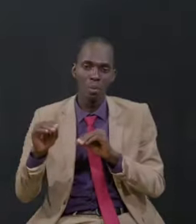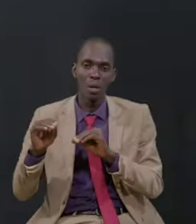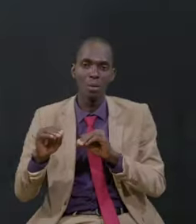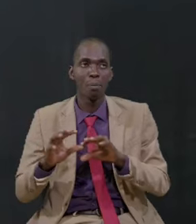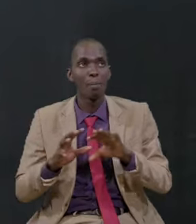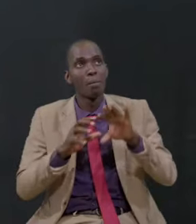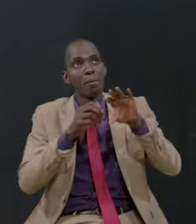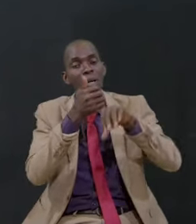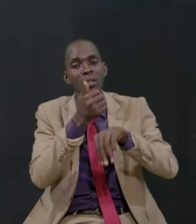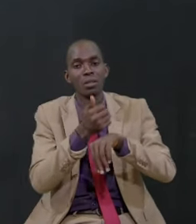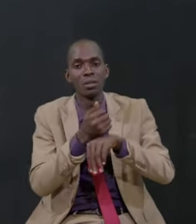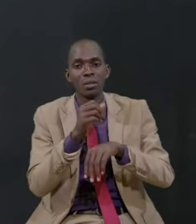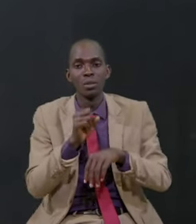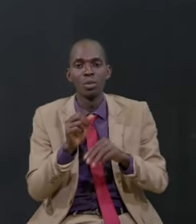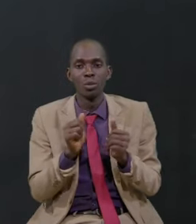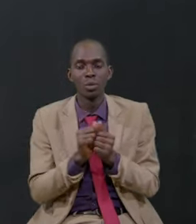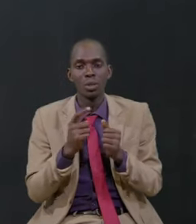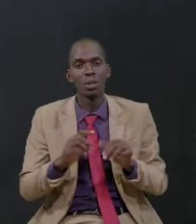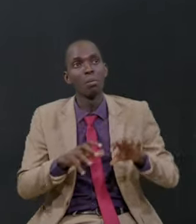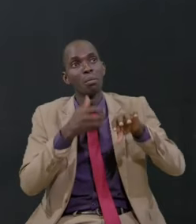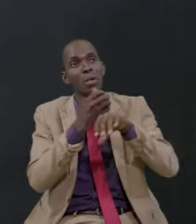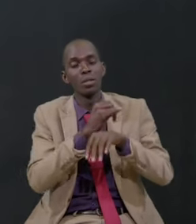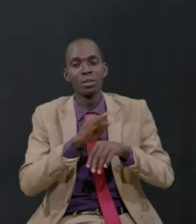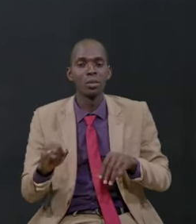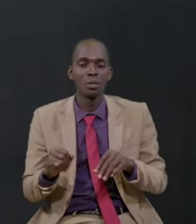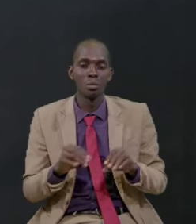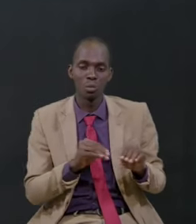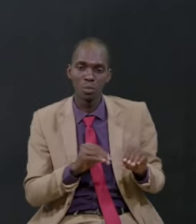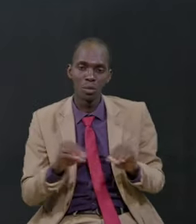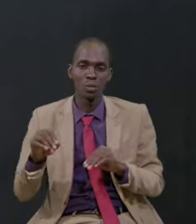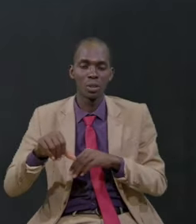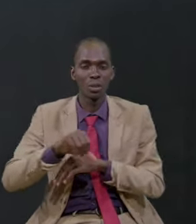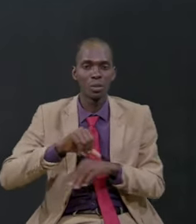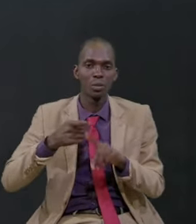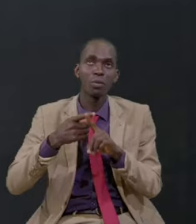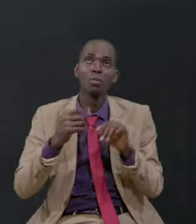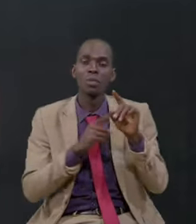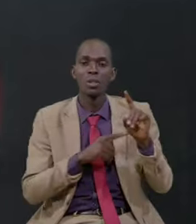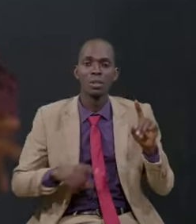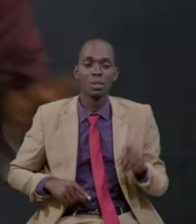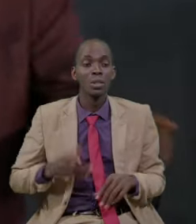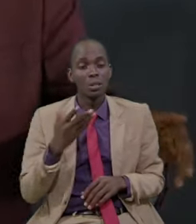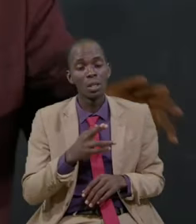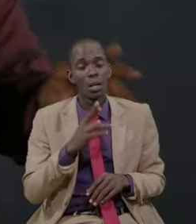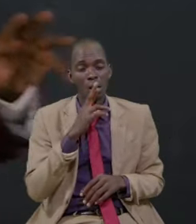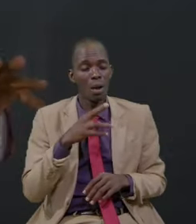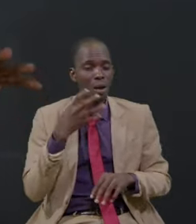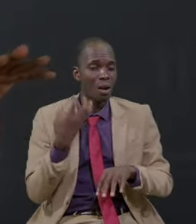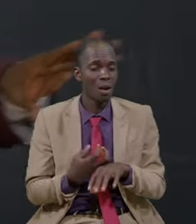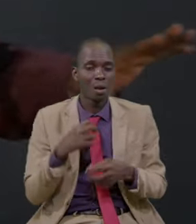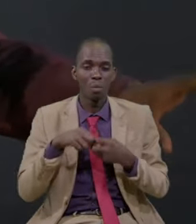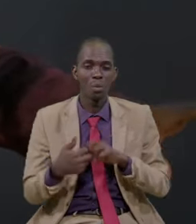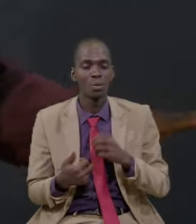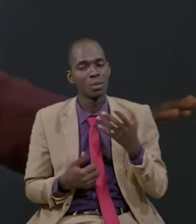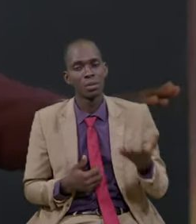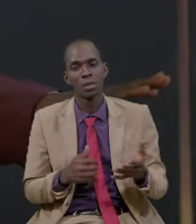déplacer les montagnes avec l'onction qui déplace. Il y a des montagnes là-bas. Déplacer les montagnes par